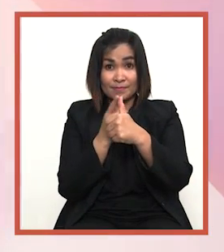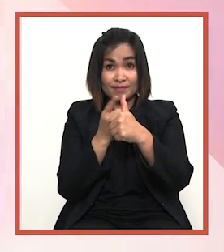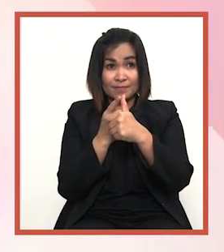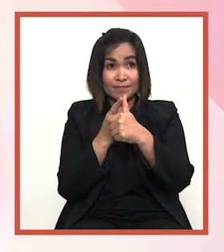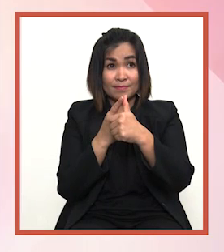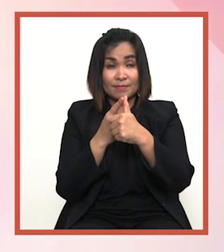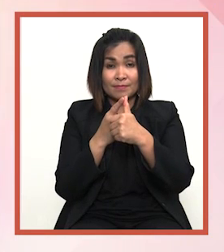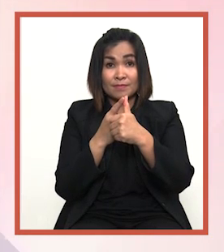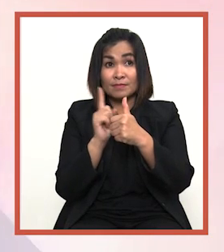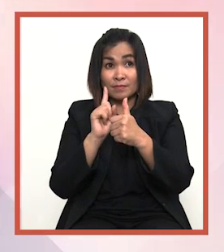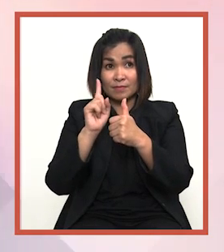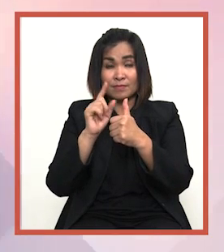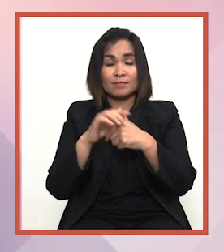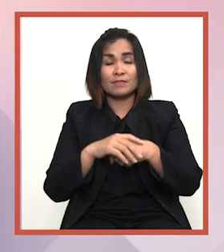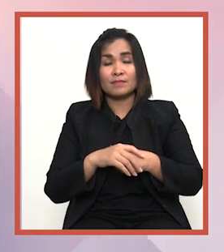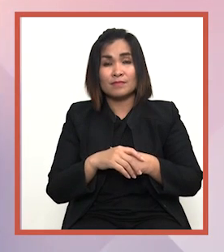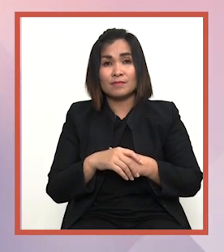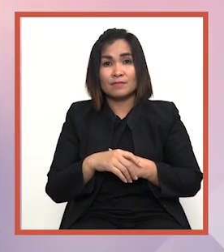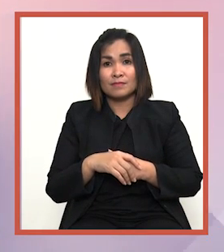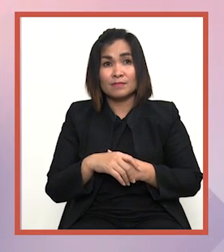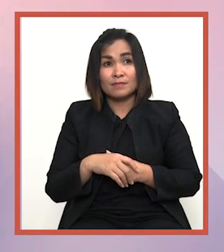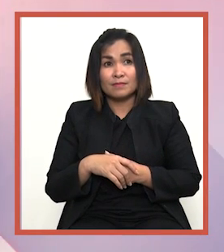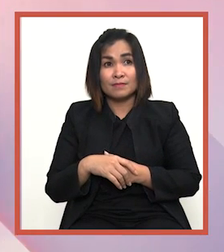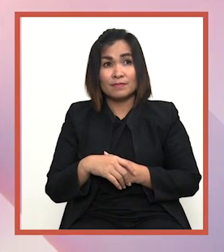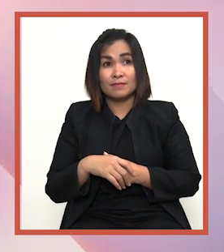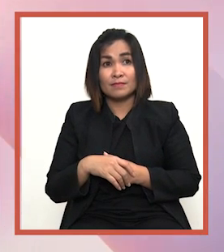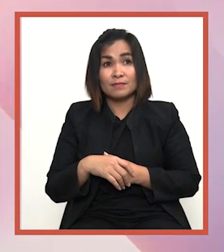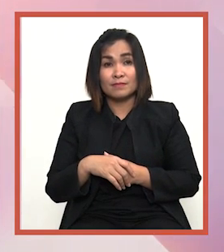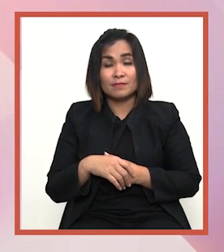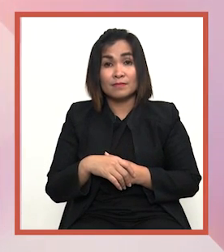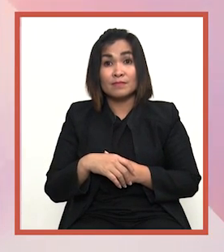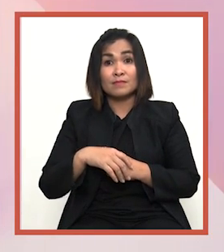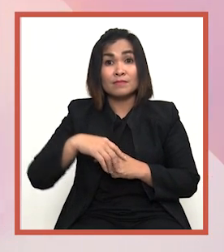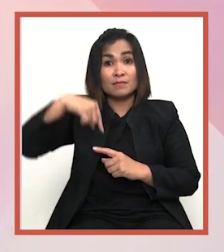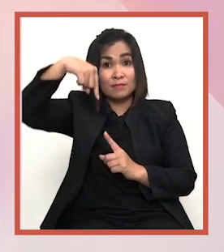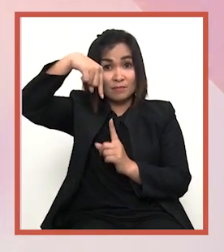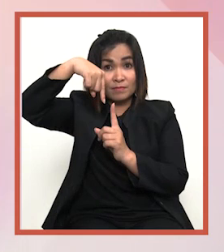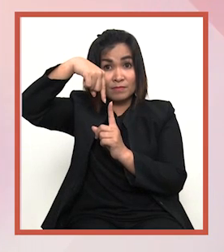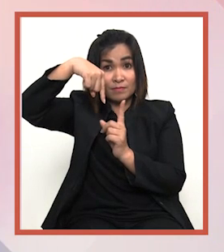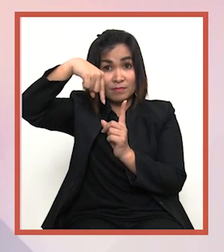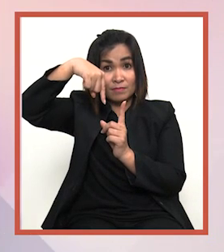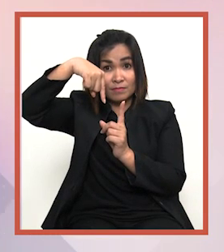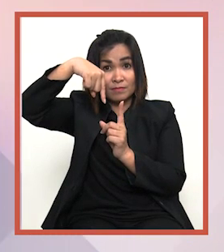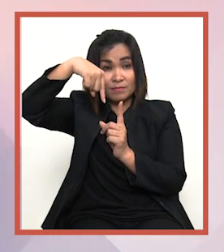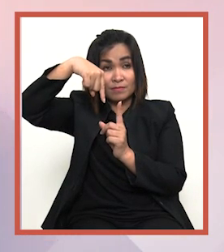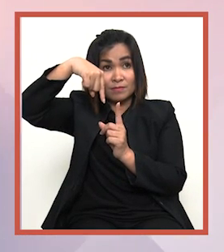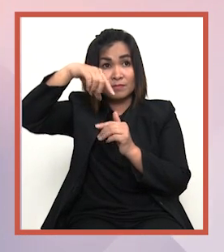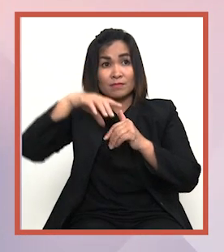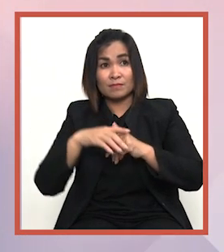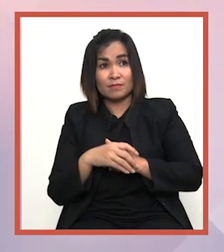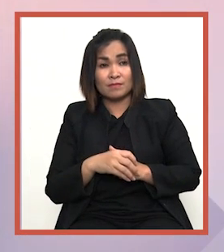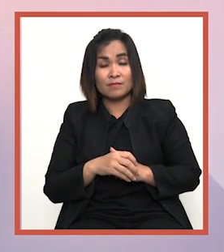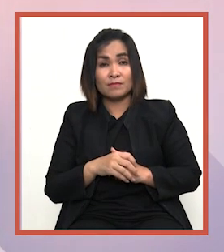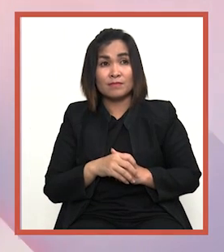ด้านบนสุดนะครับที่ลูกศรชี้นะครับจะเป็นลักษณะของคอนแทคปกติเปิด